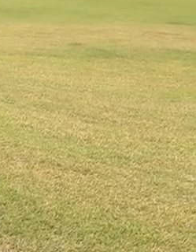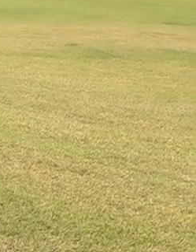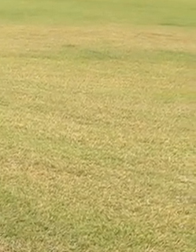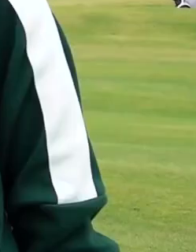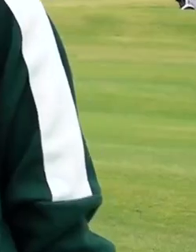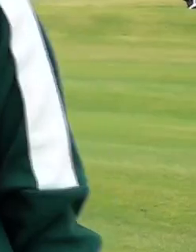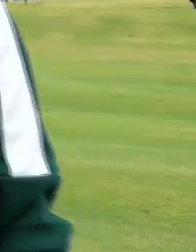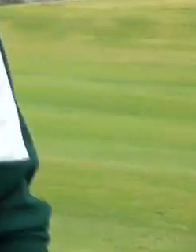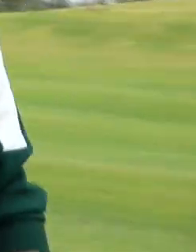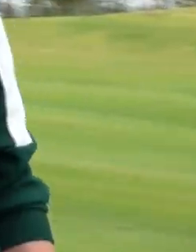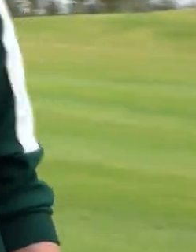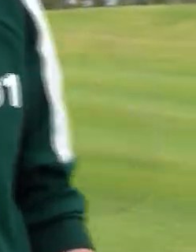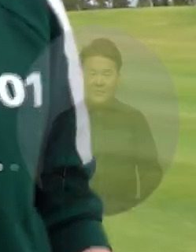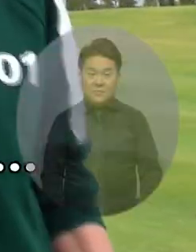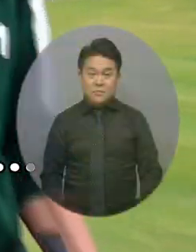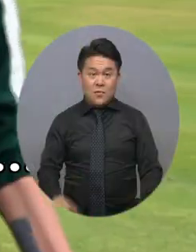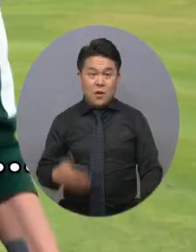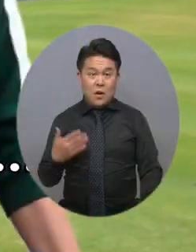저